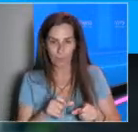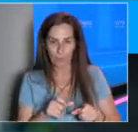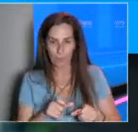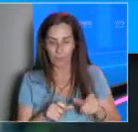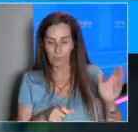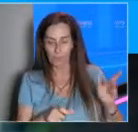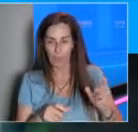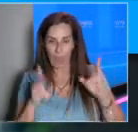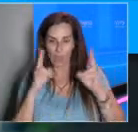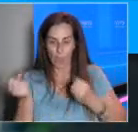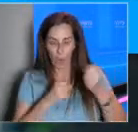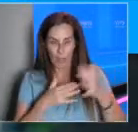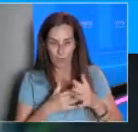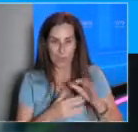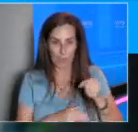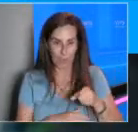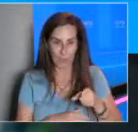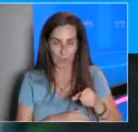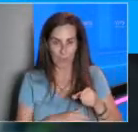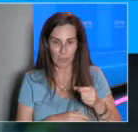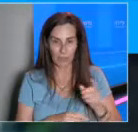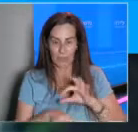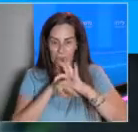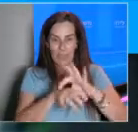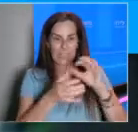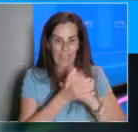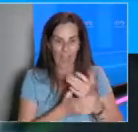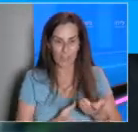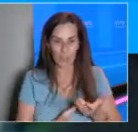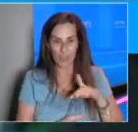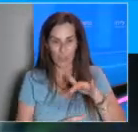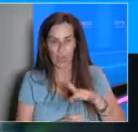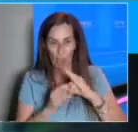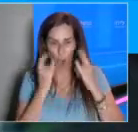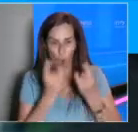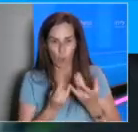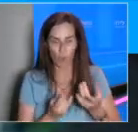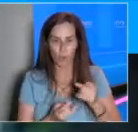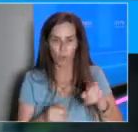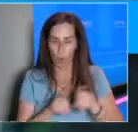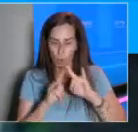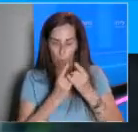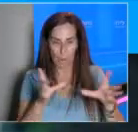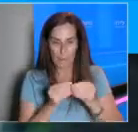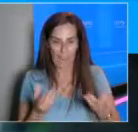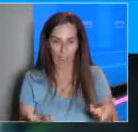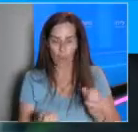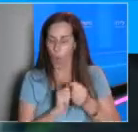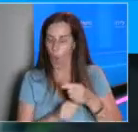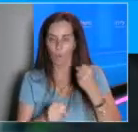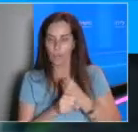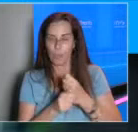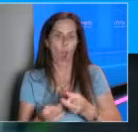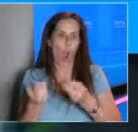ולעצור מכוניות כדי לבדוק האם הקפצת את החבר של הילד לחוג שממילא באותו חוג ביחד, או האם